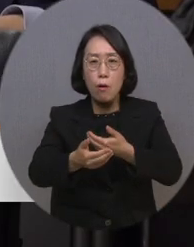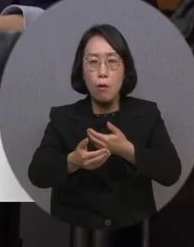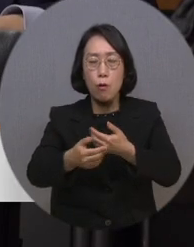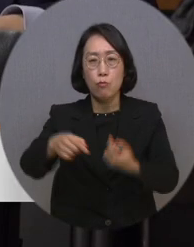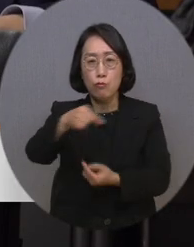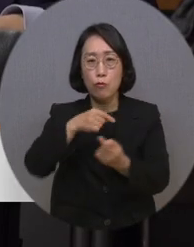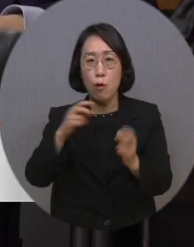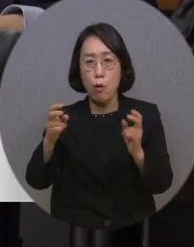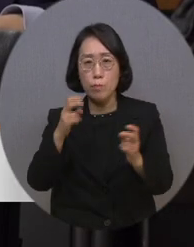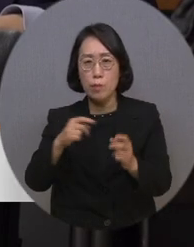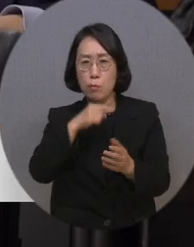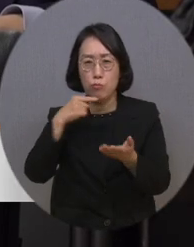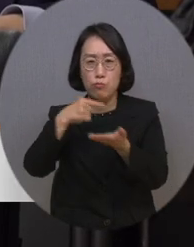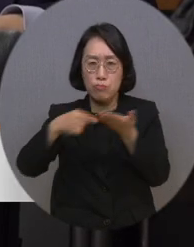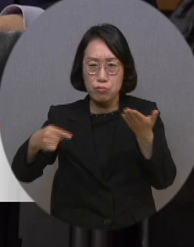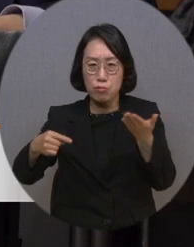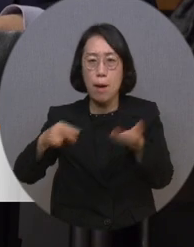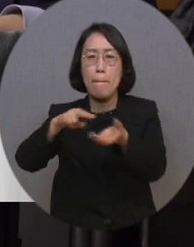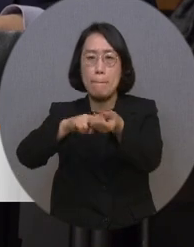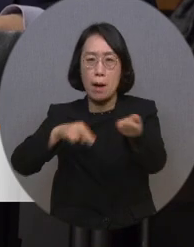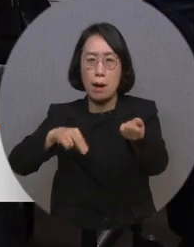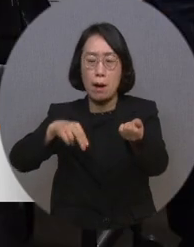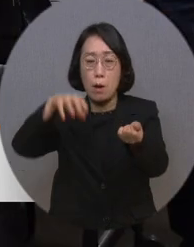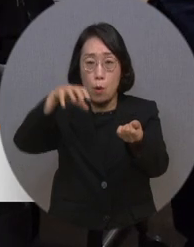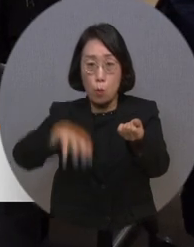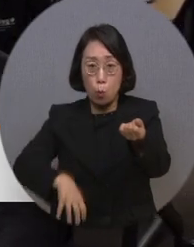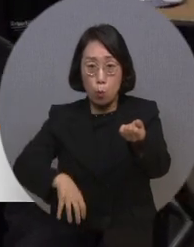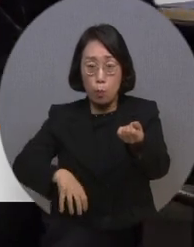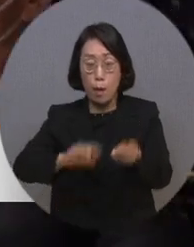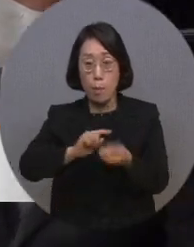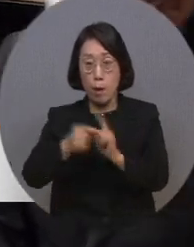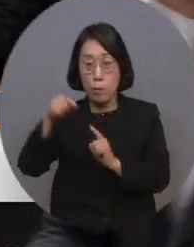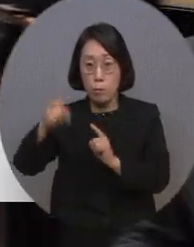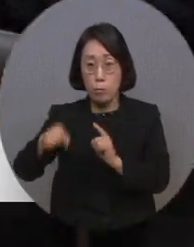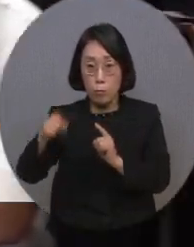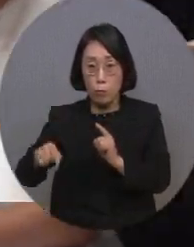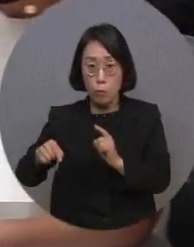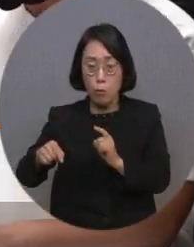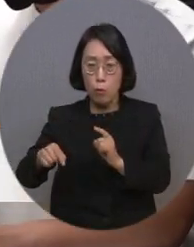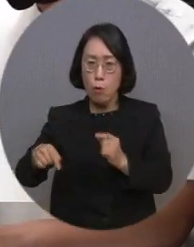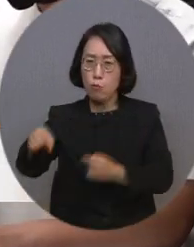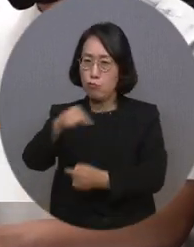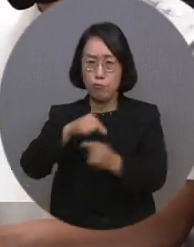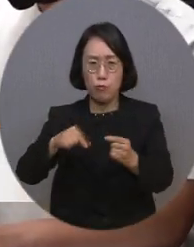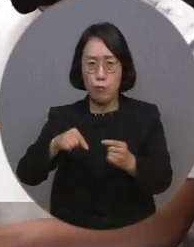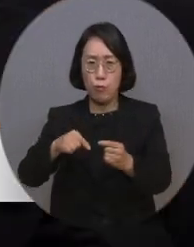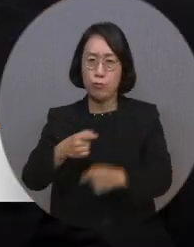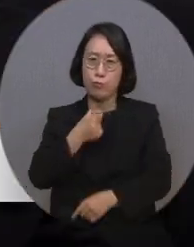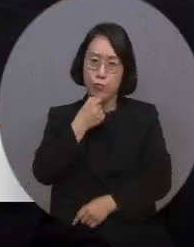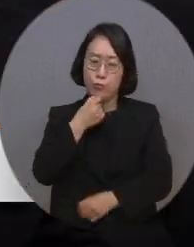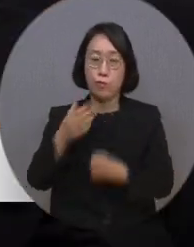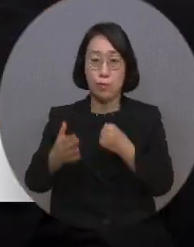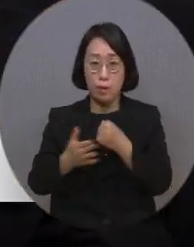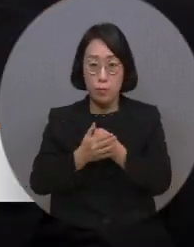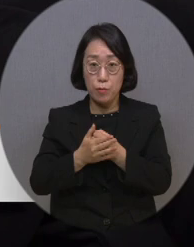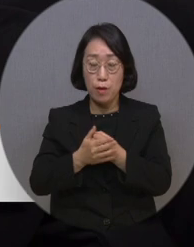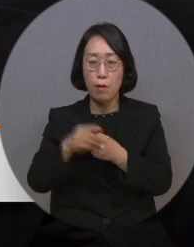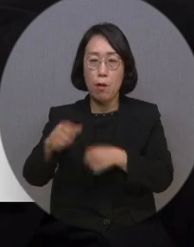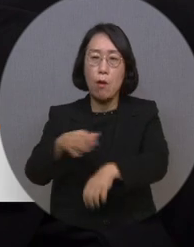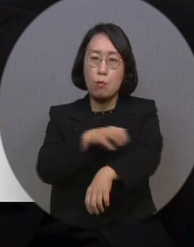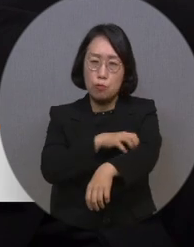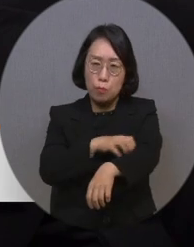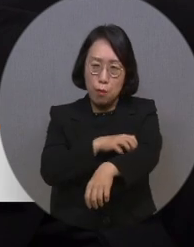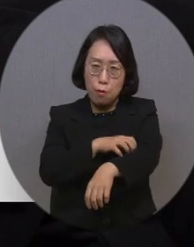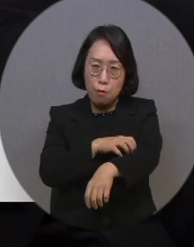업체가 적자로 인해 부지를 매각했고 부지를 매입한 업체는 고속버스 터미널에 퇴거를 요청해서 원주 시민들이